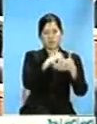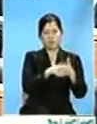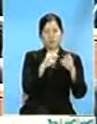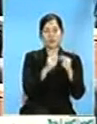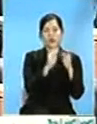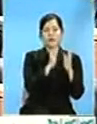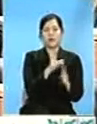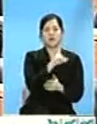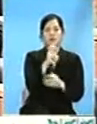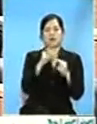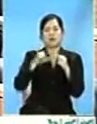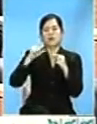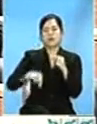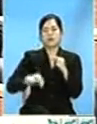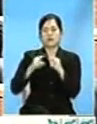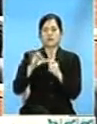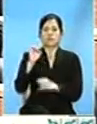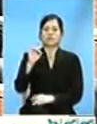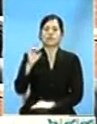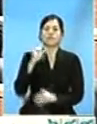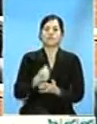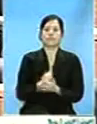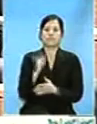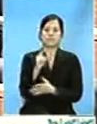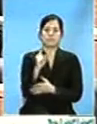ตัดให้เหลือ100คนเนี่ยเพื่อจะ